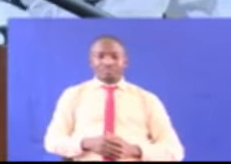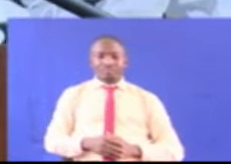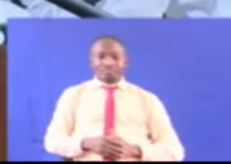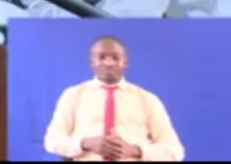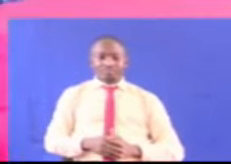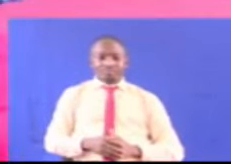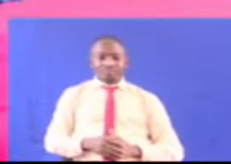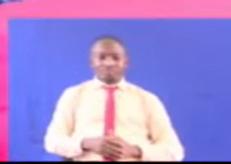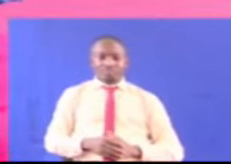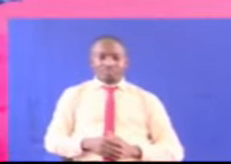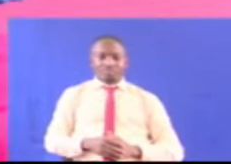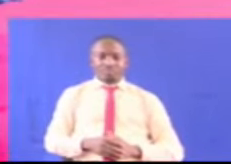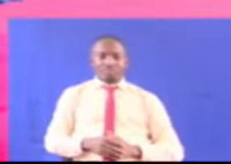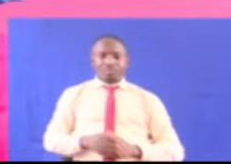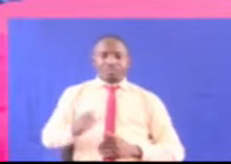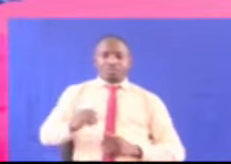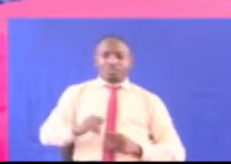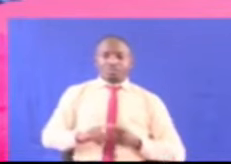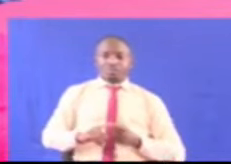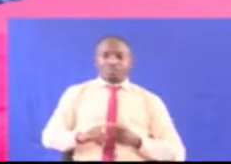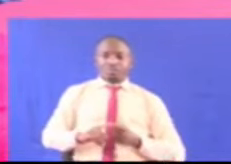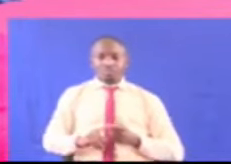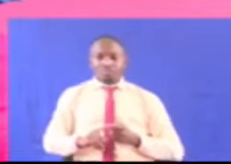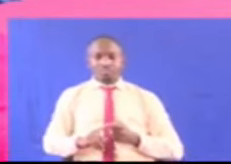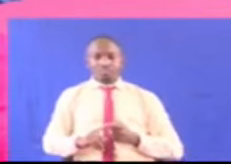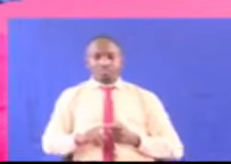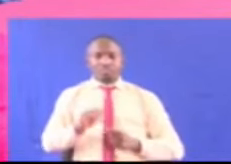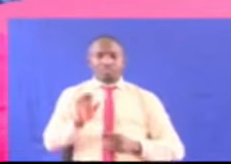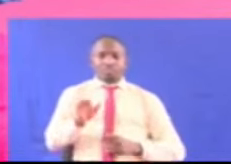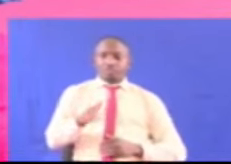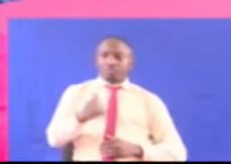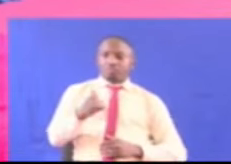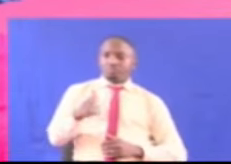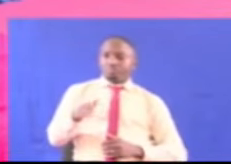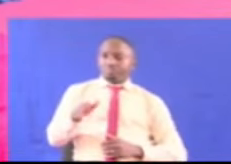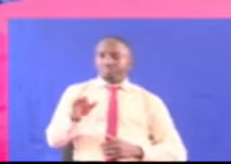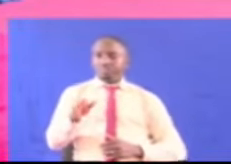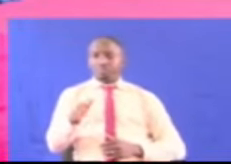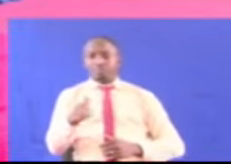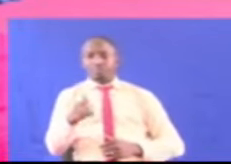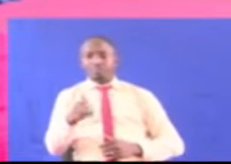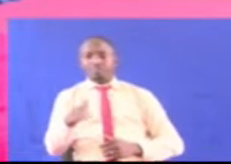Wanawake na maendeleo, fanyika tusonge mbele.